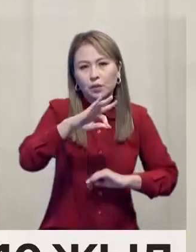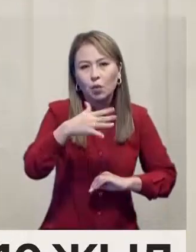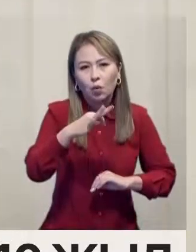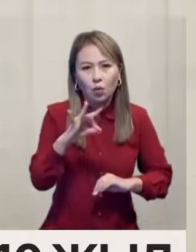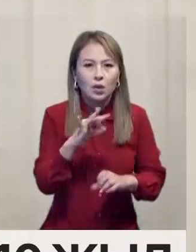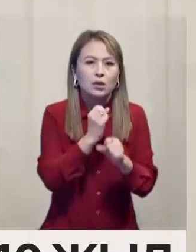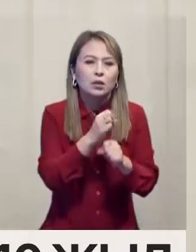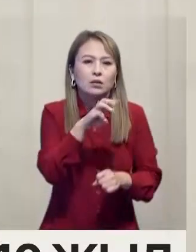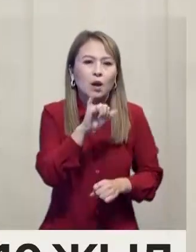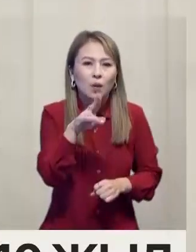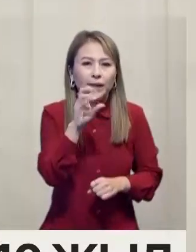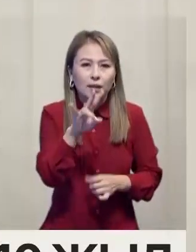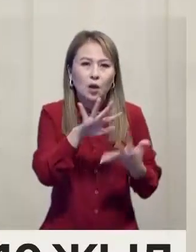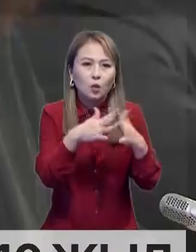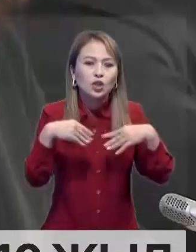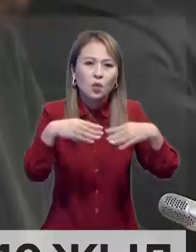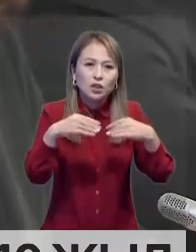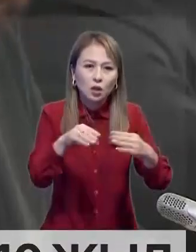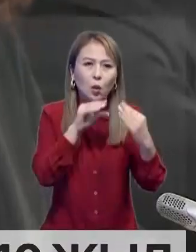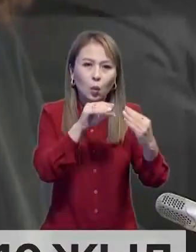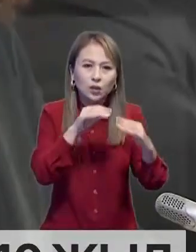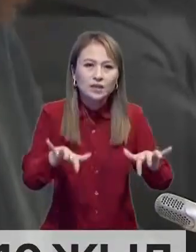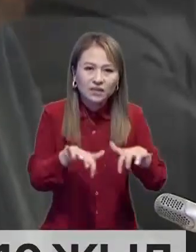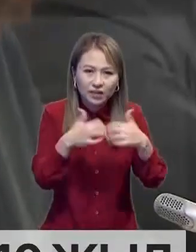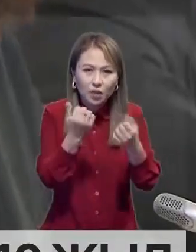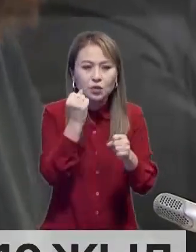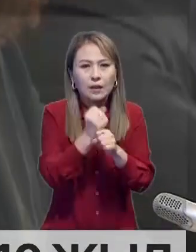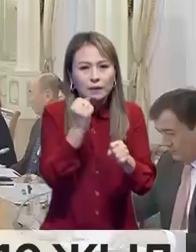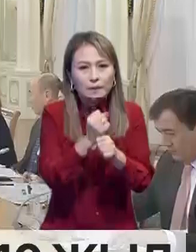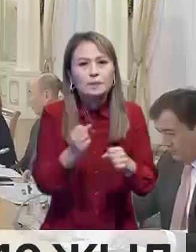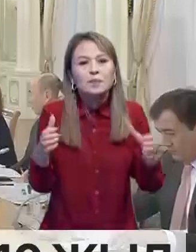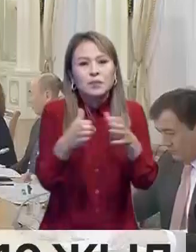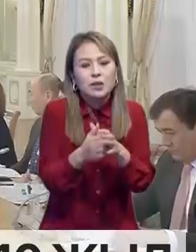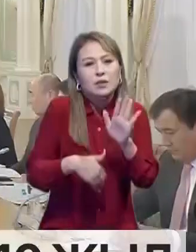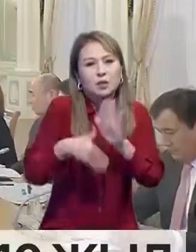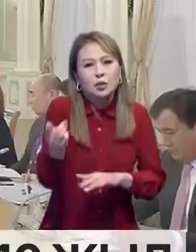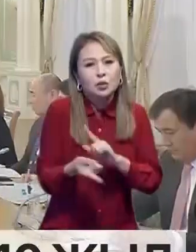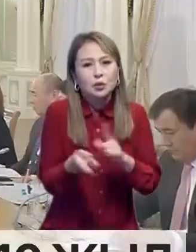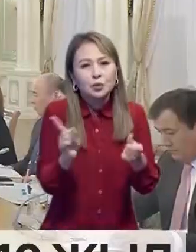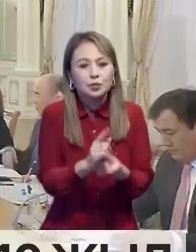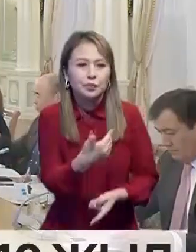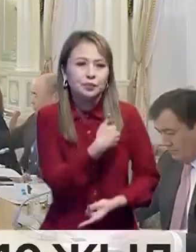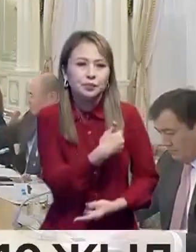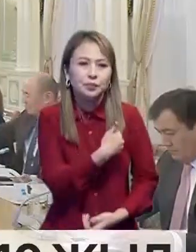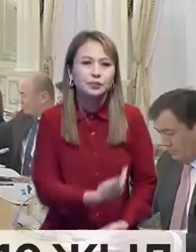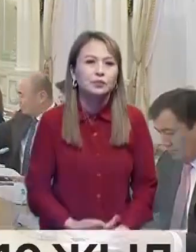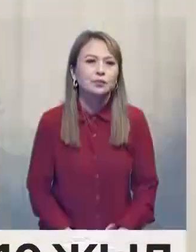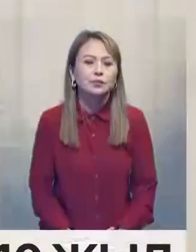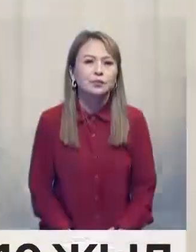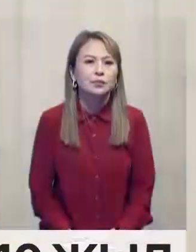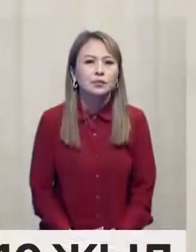қажет. Жалпы Того тарапы тау-кен, ауыл шаруашылығы, көлік, цифрландыру салаларындағы ынтымақтастықты кеңейтуге